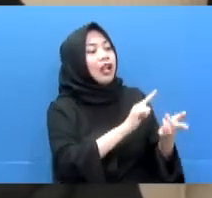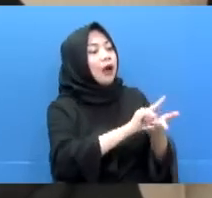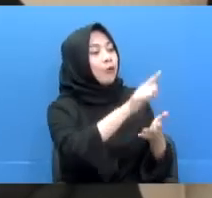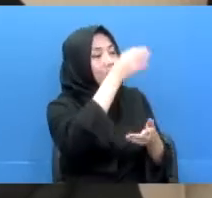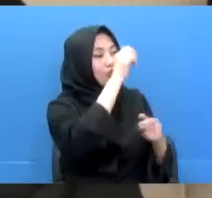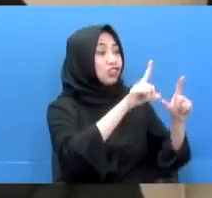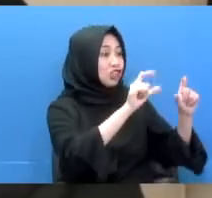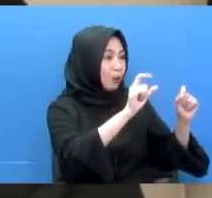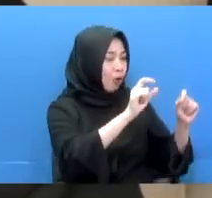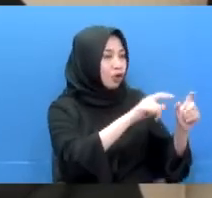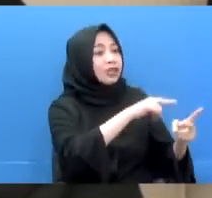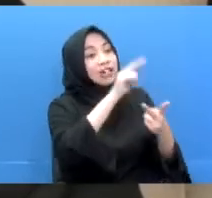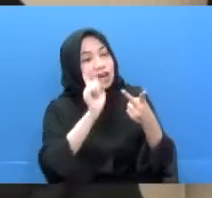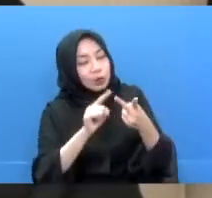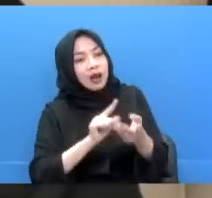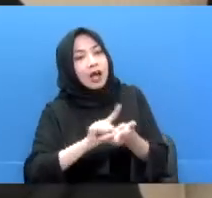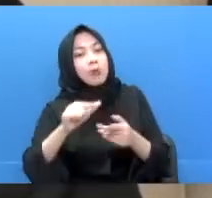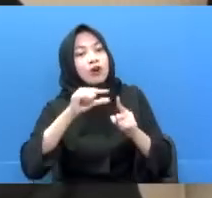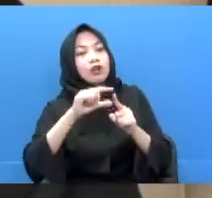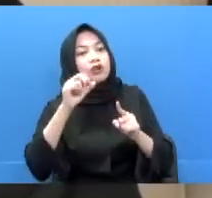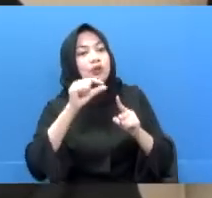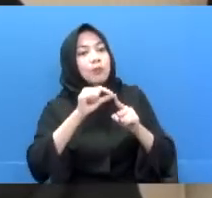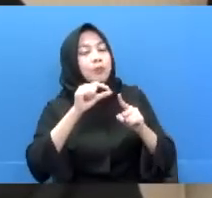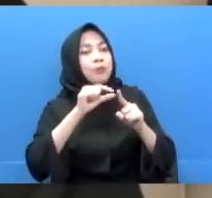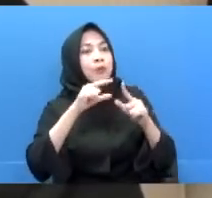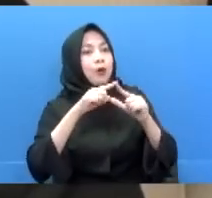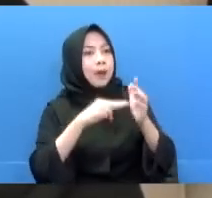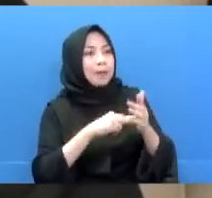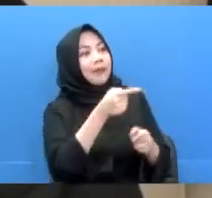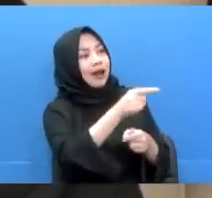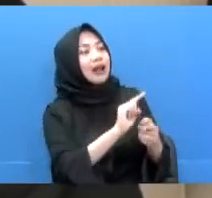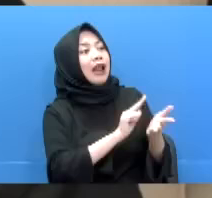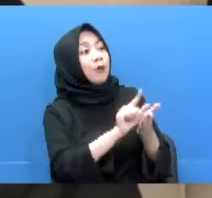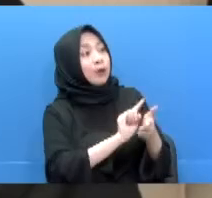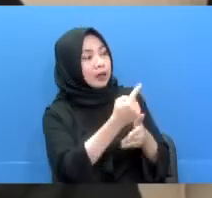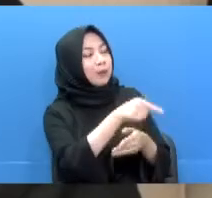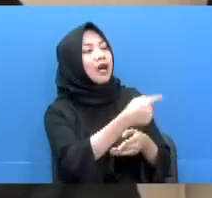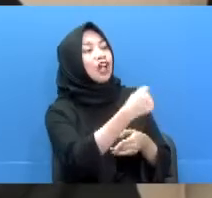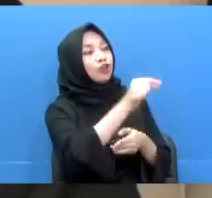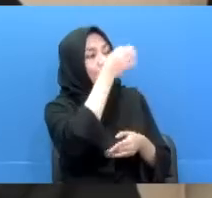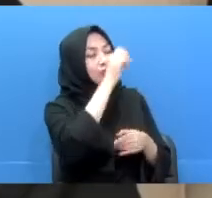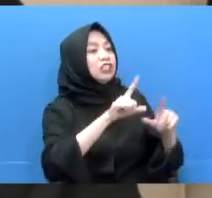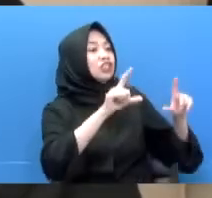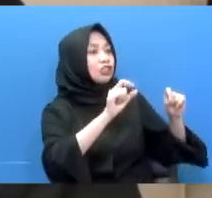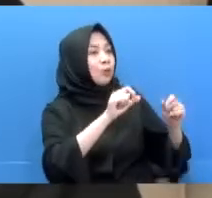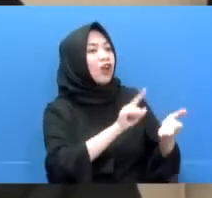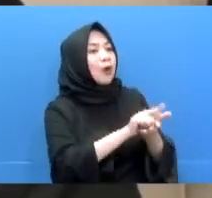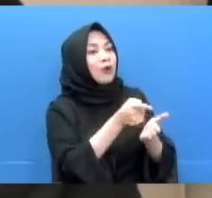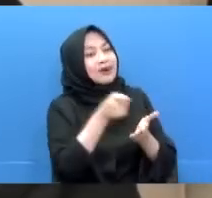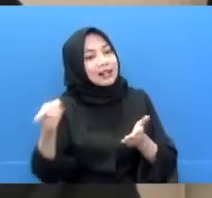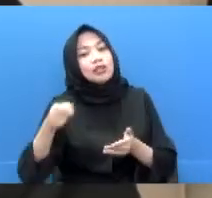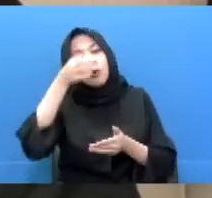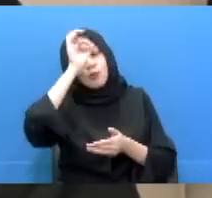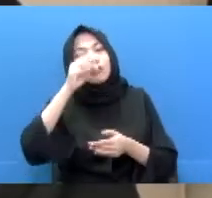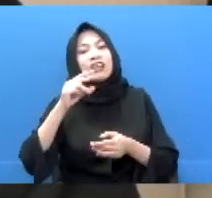eh sebelumnya di laporan e ke Polres cireobon kota melaporkan Rudiana Iptu Rudiana